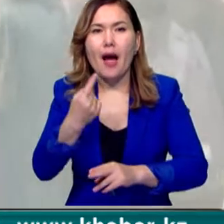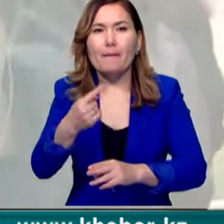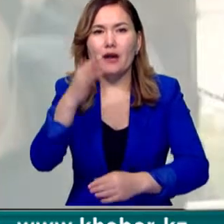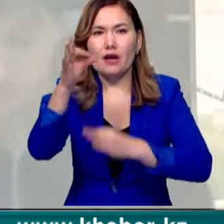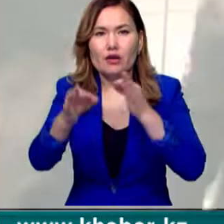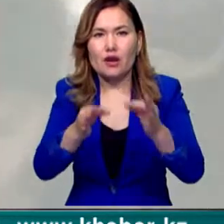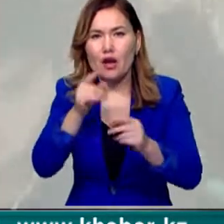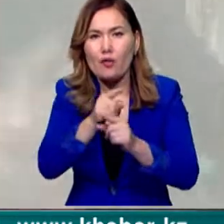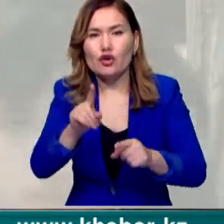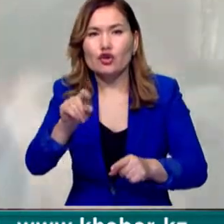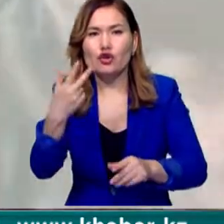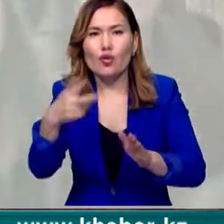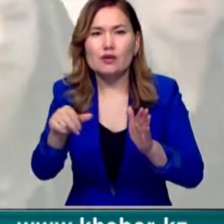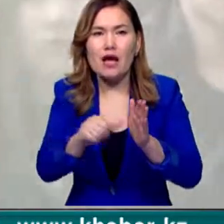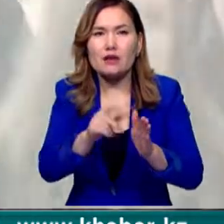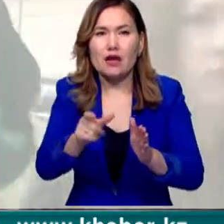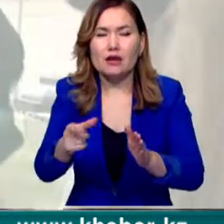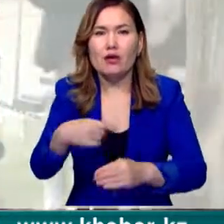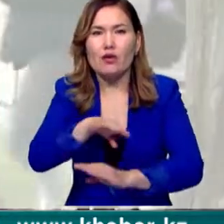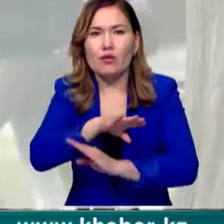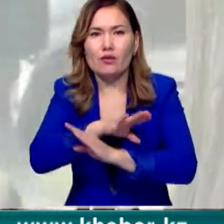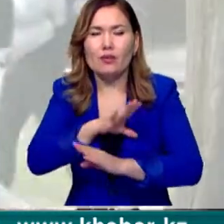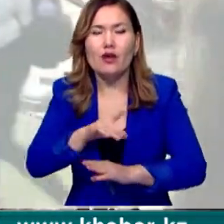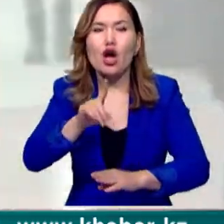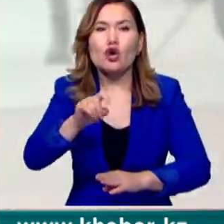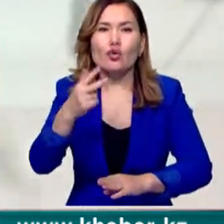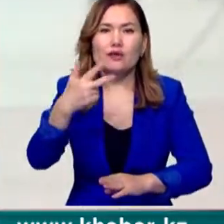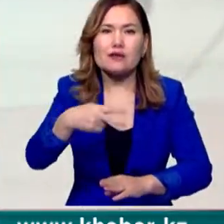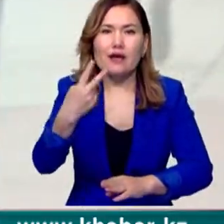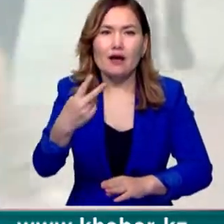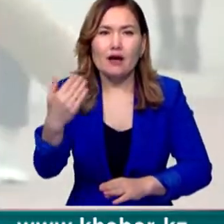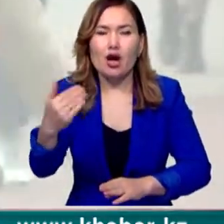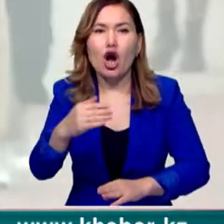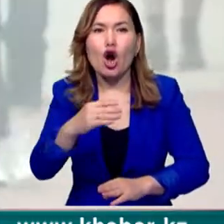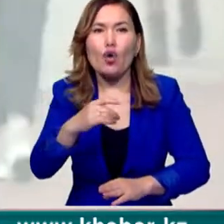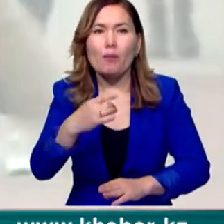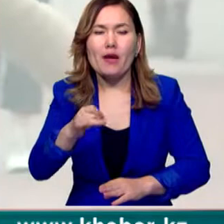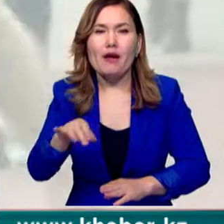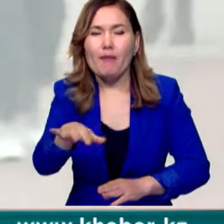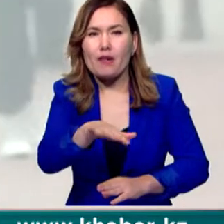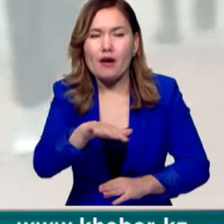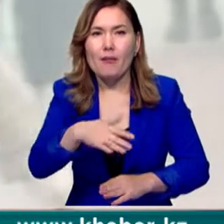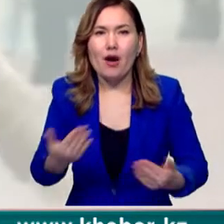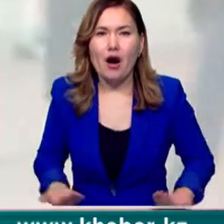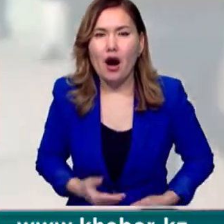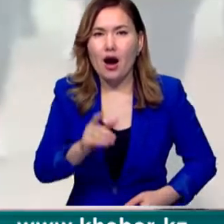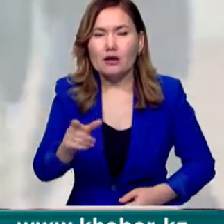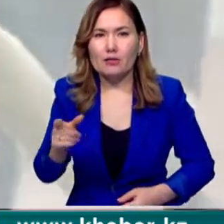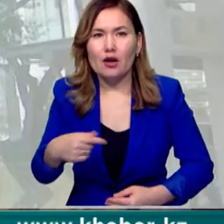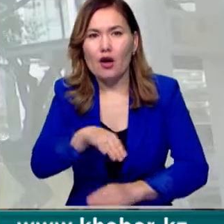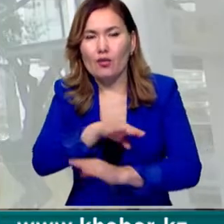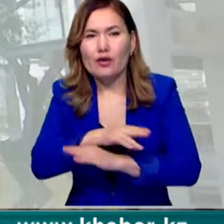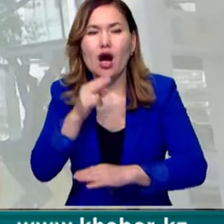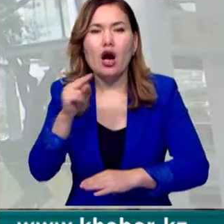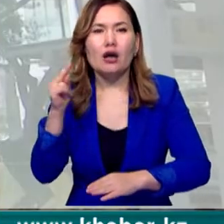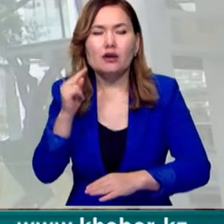Бір тәуліктің ішінде 136 адам жан тапсырған. Оның 132-сі Хубей провинциясының тұрғындары. Бұл туралы Қытайдың